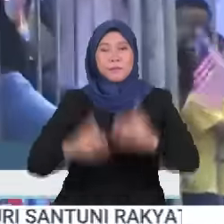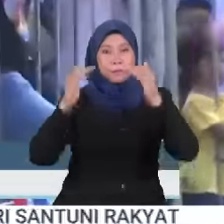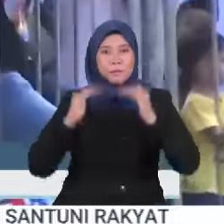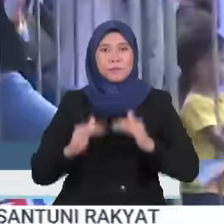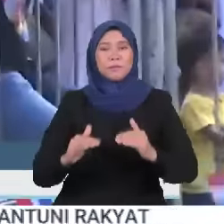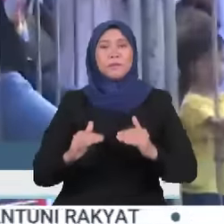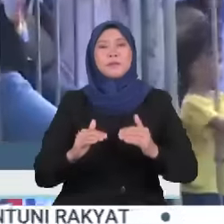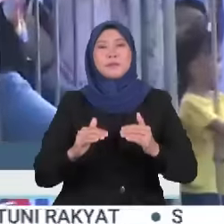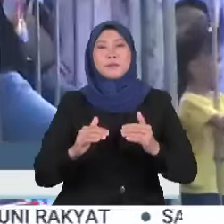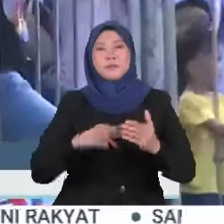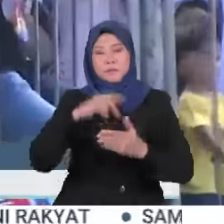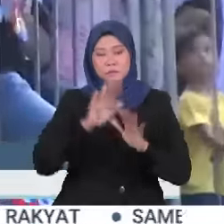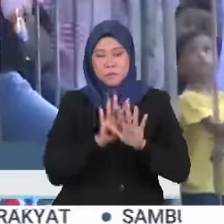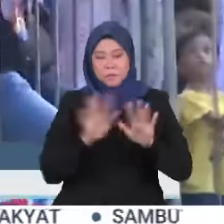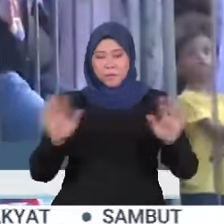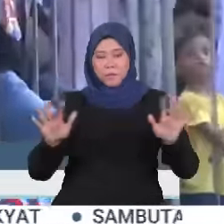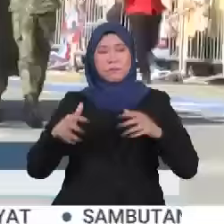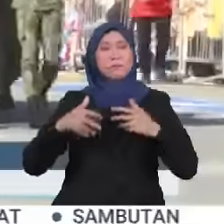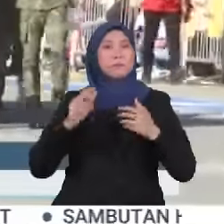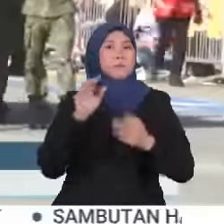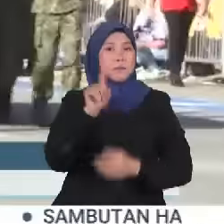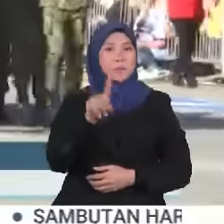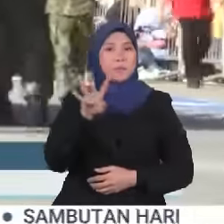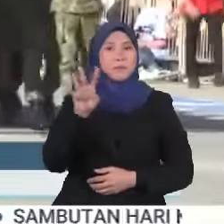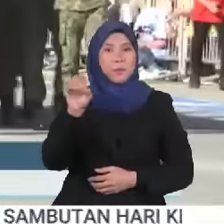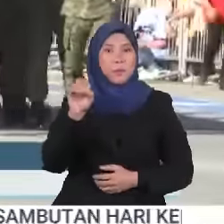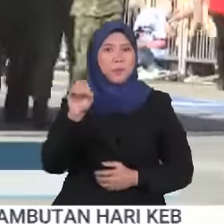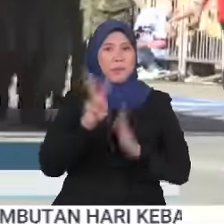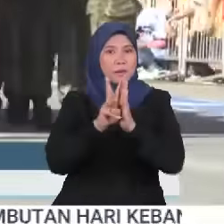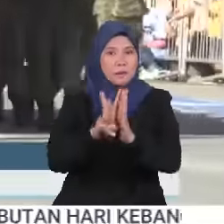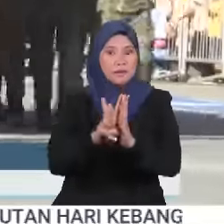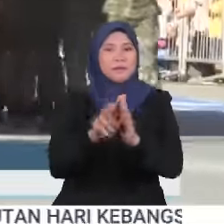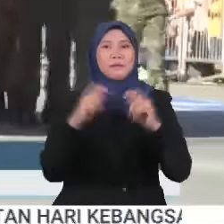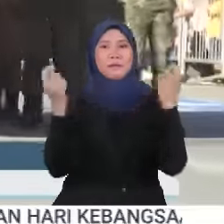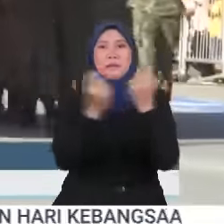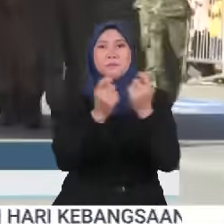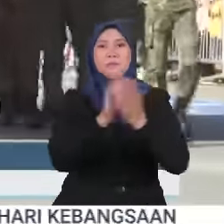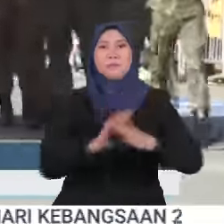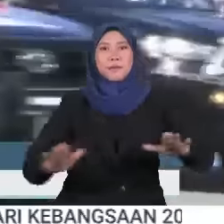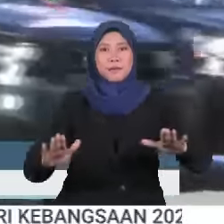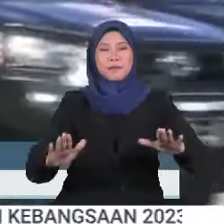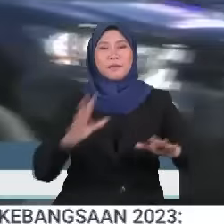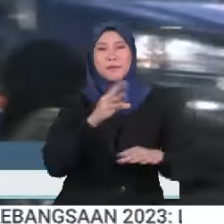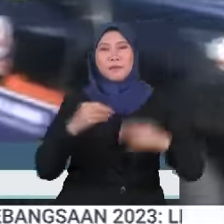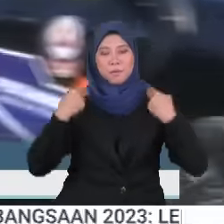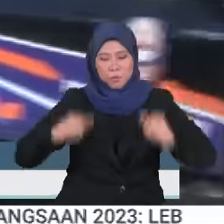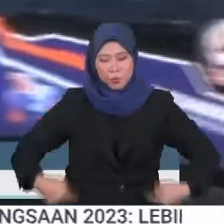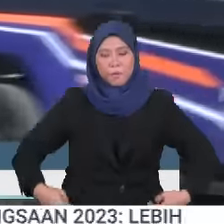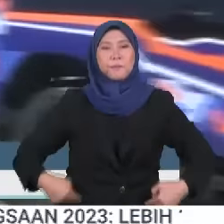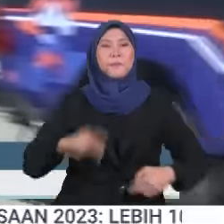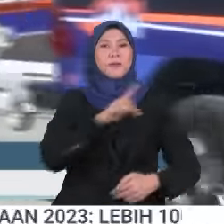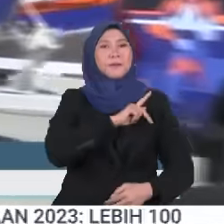Diteruskan dengan pewarisan 140 Kontingen mewakili pasukan keselamatan badan ber uniform